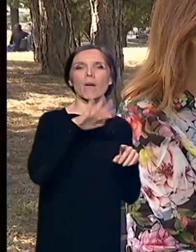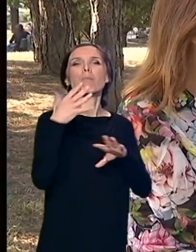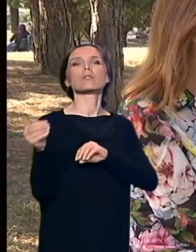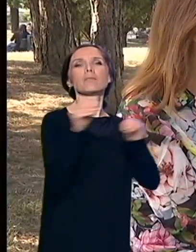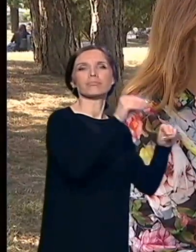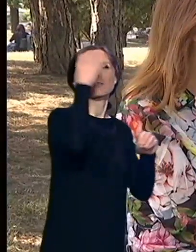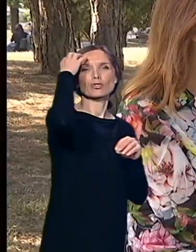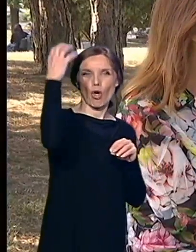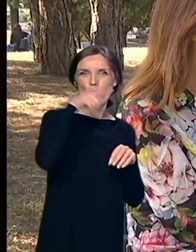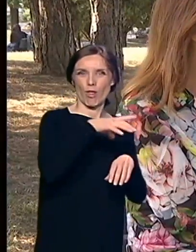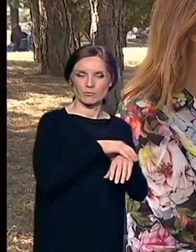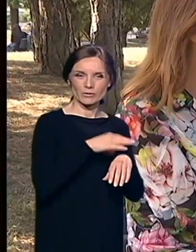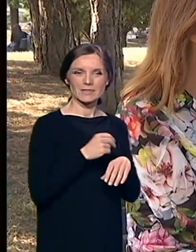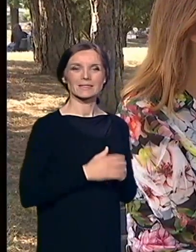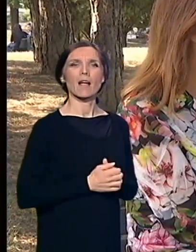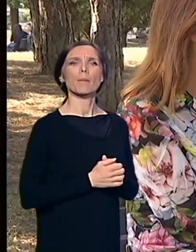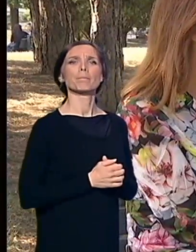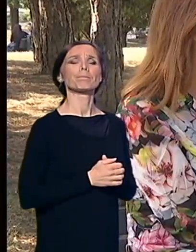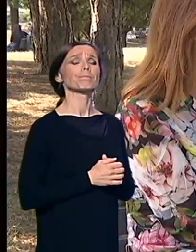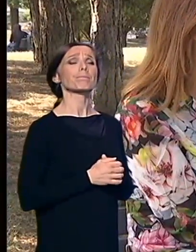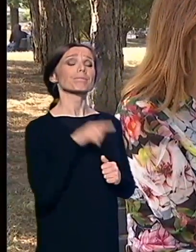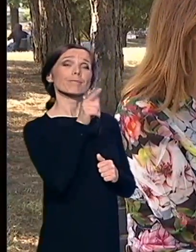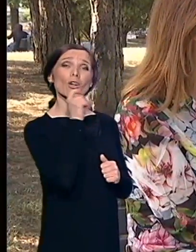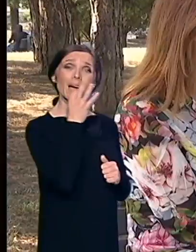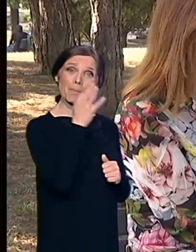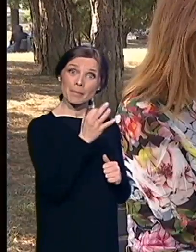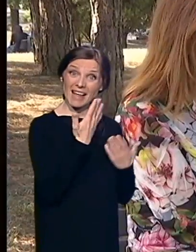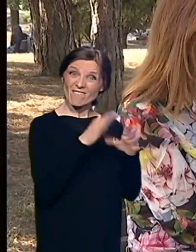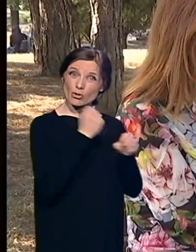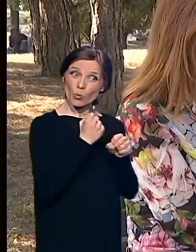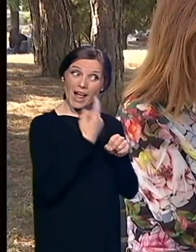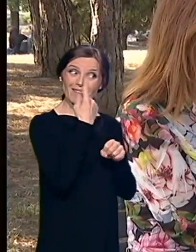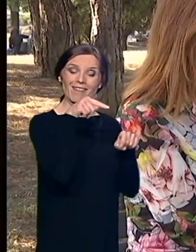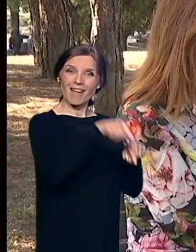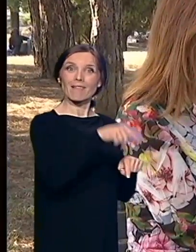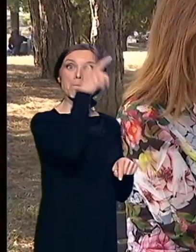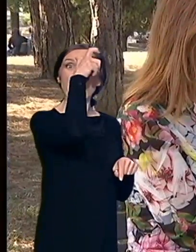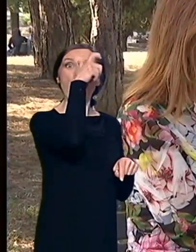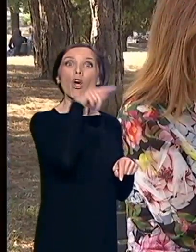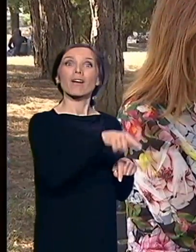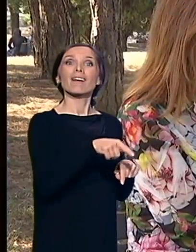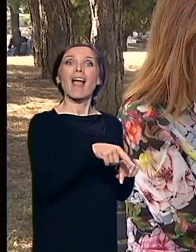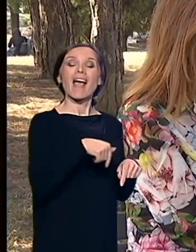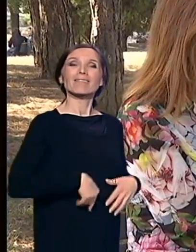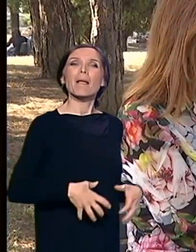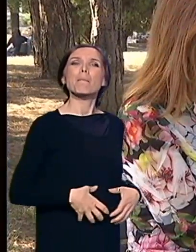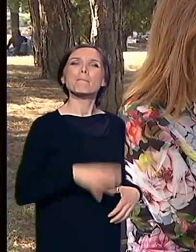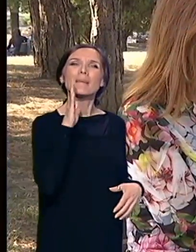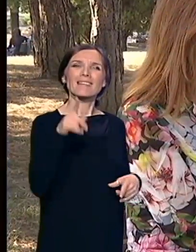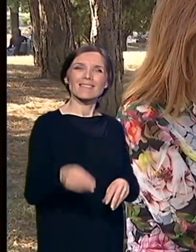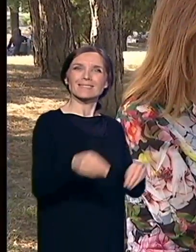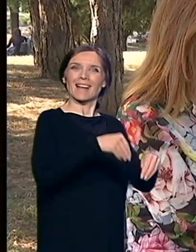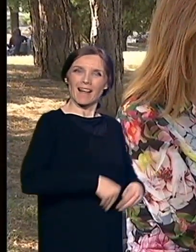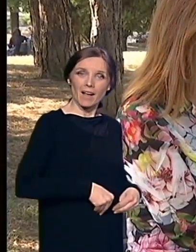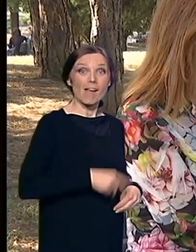vi ste sa tim timom čak i jednu transplantaciju u Beogradu uradili. Da, radili smo transplantaciju 2017. godine i ta žena